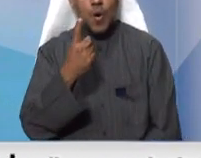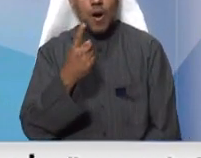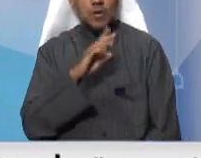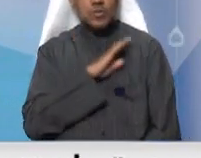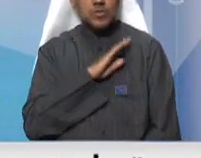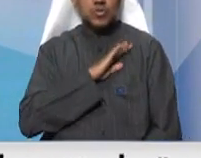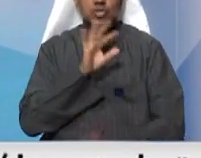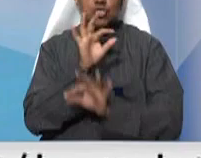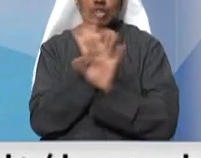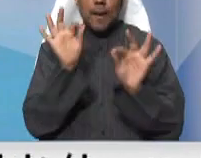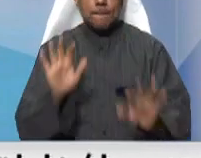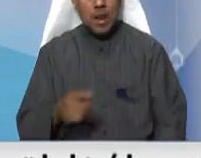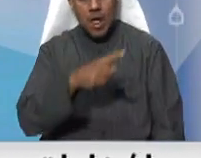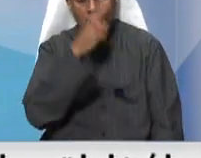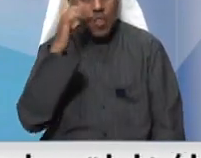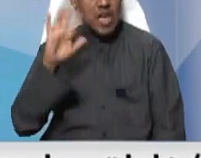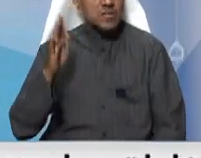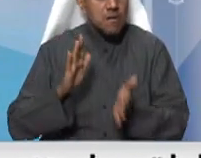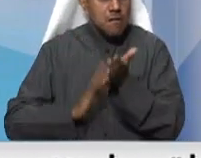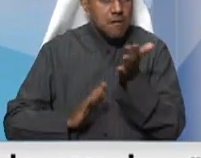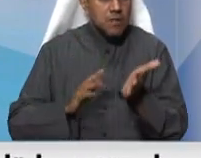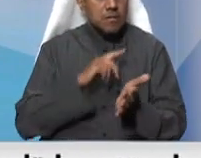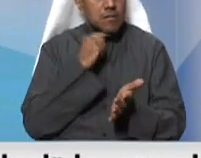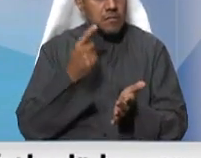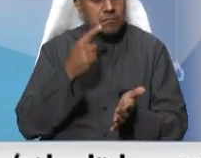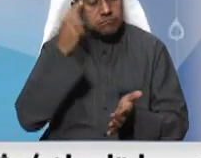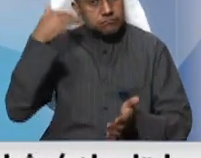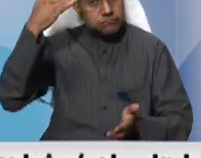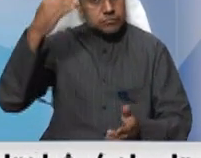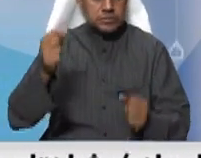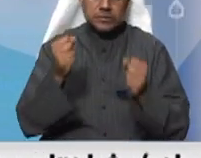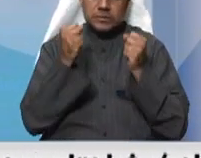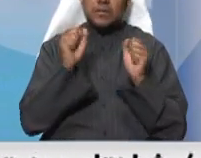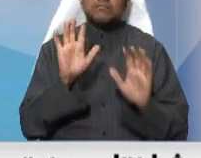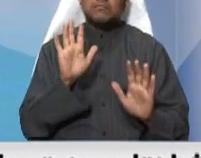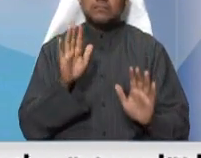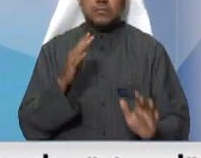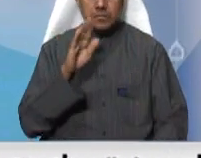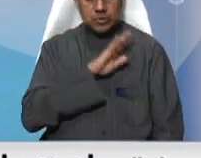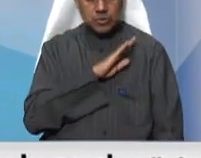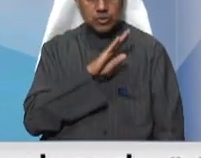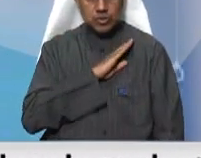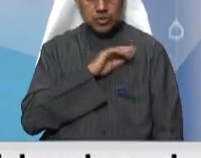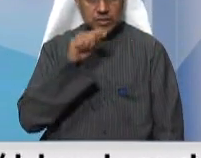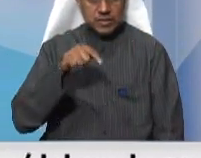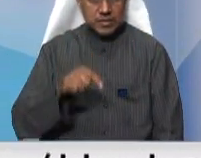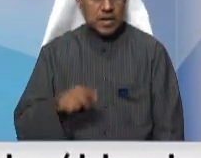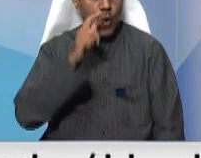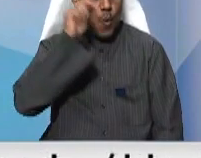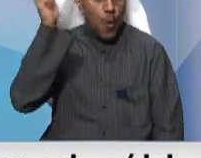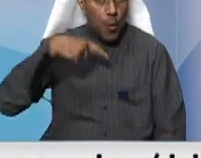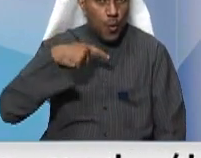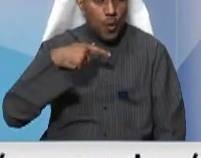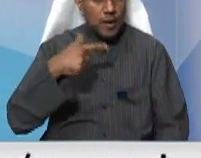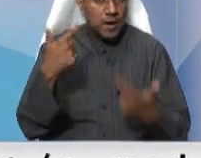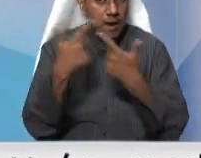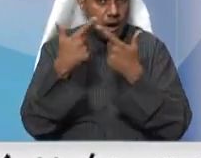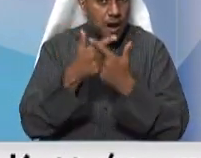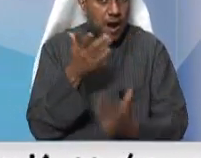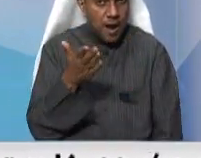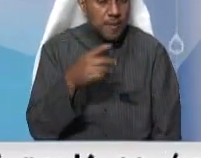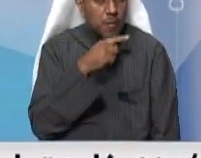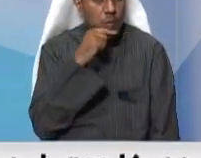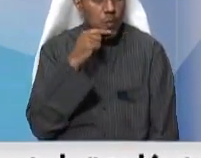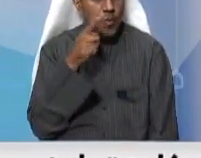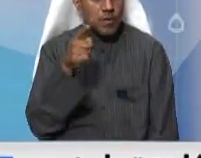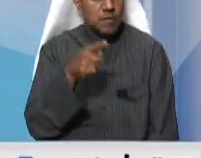الناتو لمواجهة أي معركة قادمة، تحديدا بعد الحرب الأوكرانية وتهديدات من